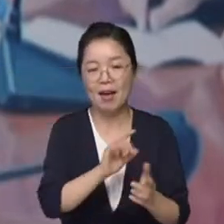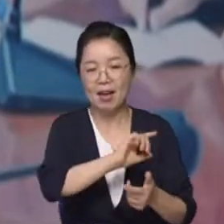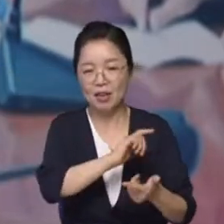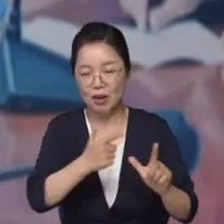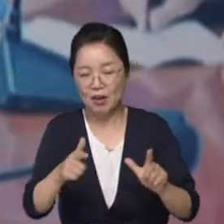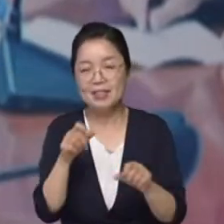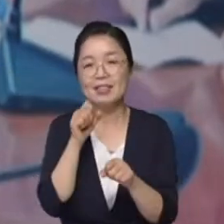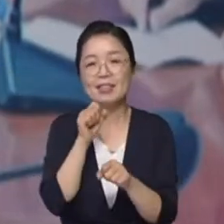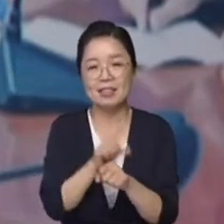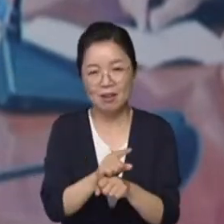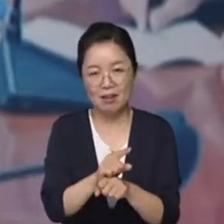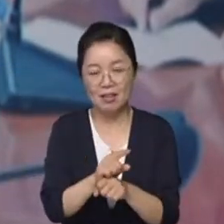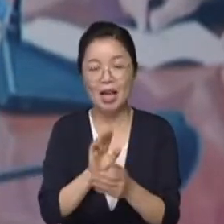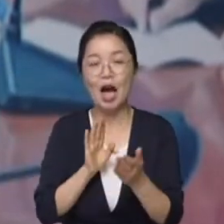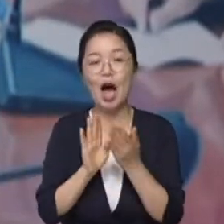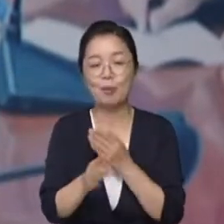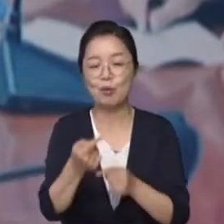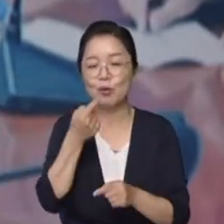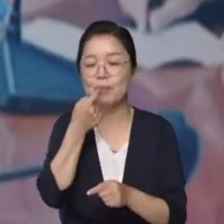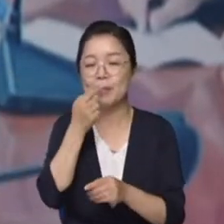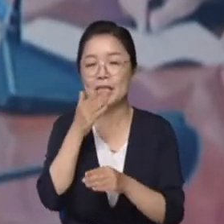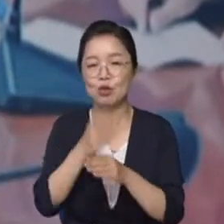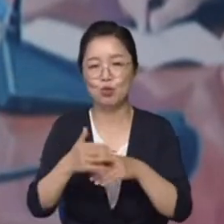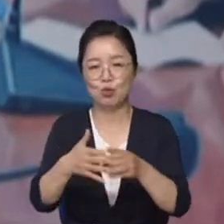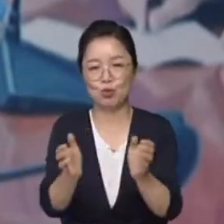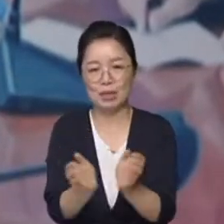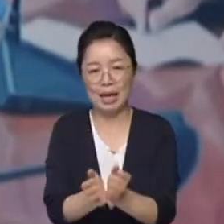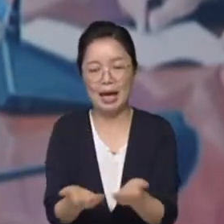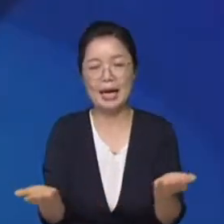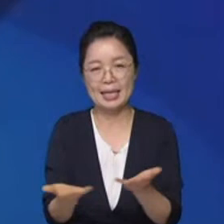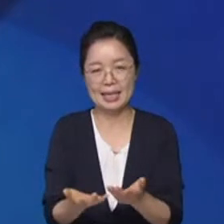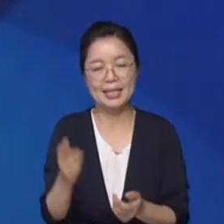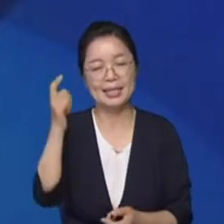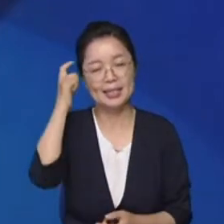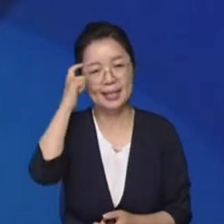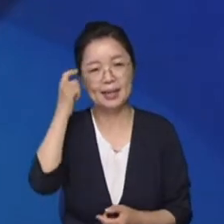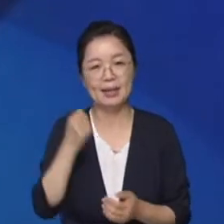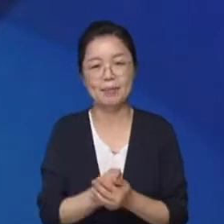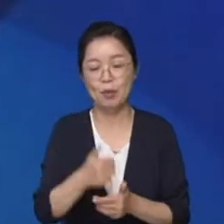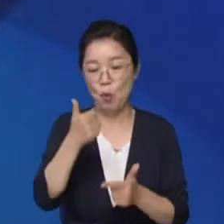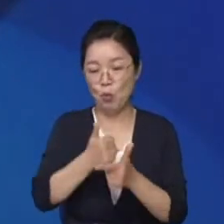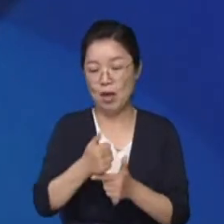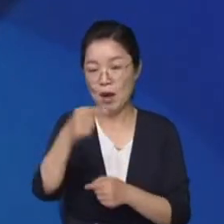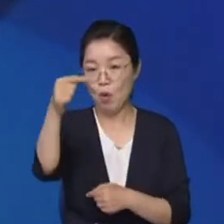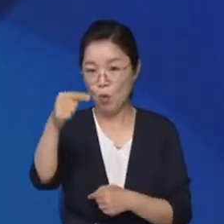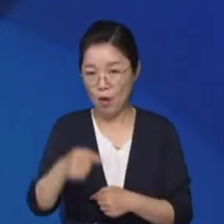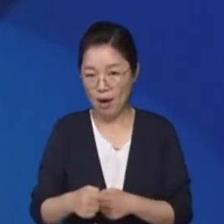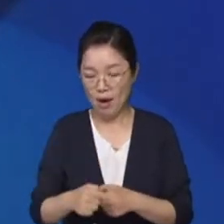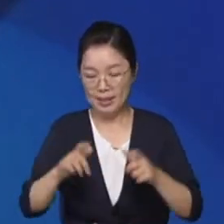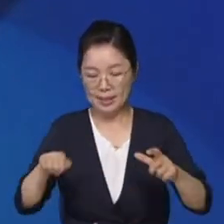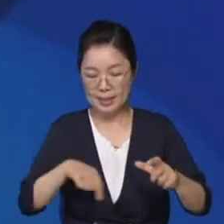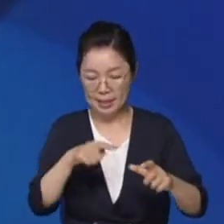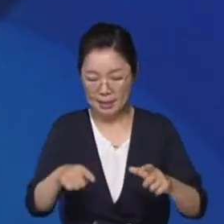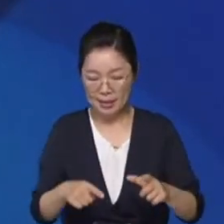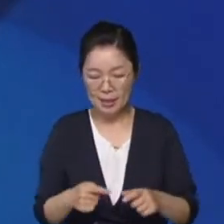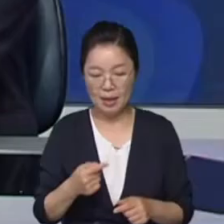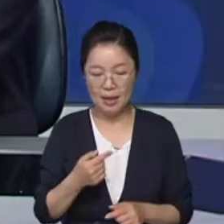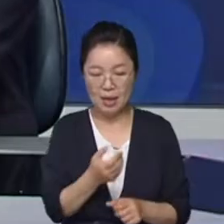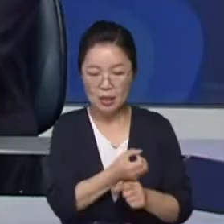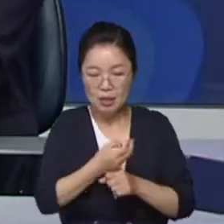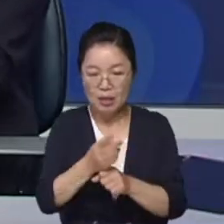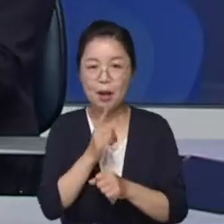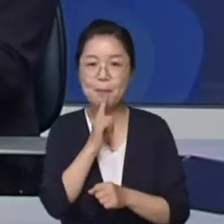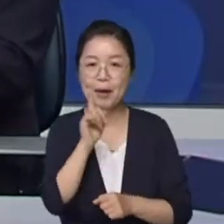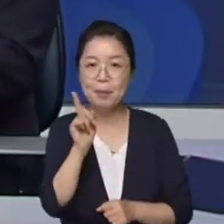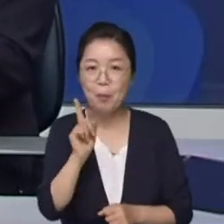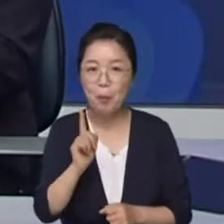담보하는 것이 이제 앞으로 민주당이 해야 될 일이다. 저는 이렇게 생각합니다. 호남에 오셨으니까 우리 호남 지역민들에게 하고 싶은 말씀이 있으시다면